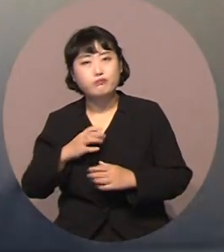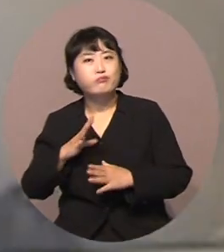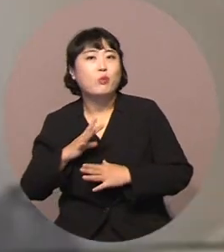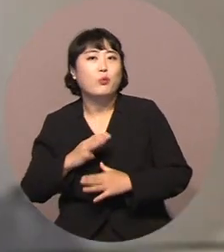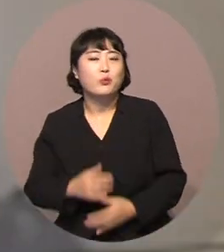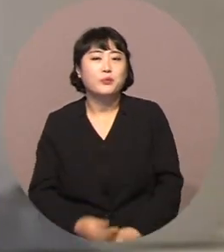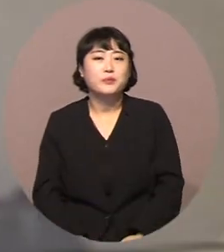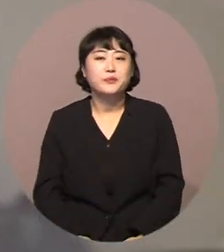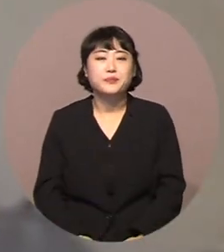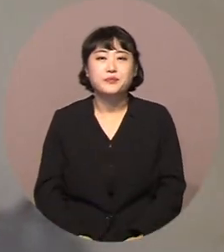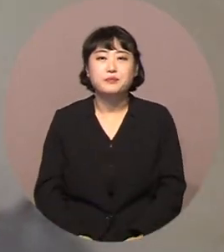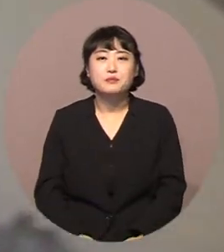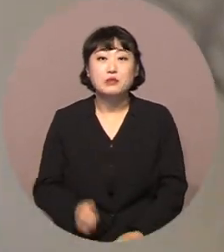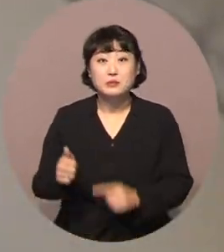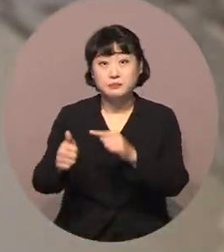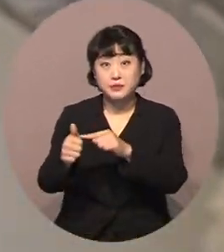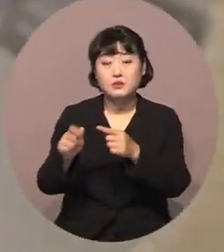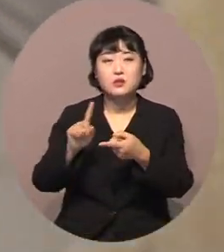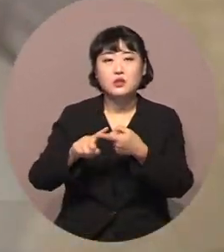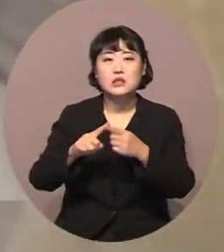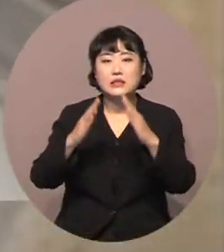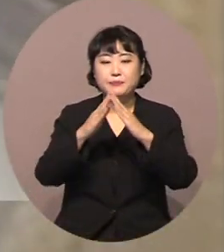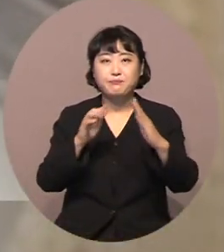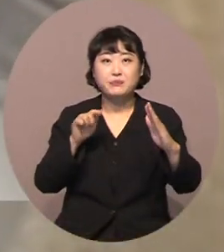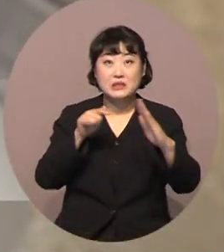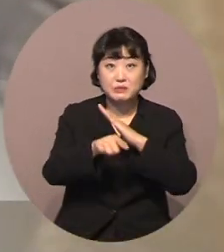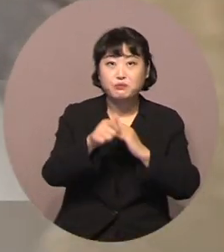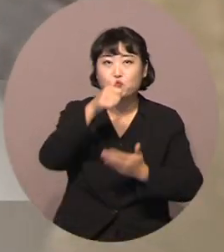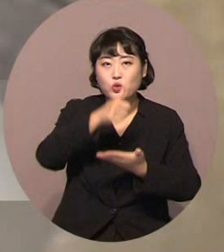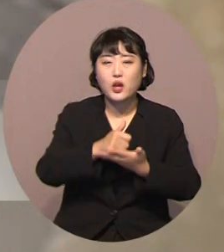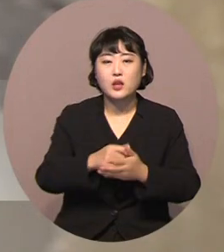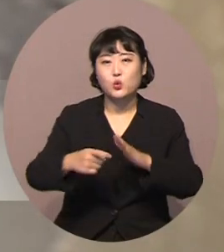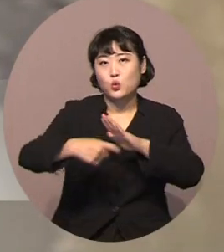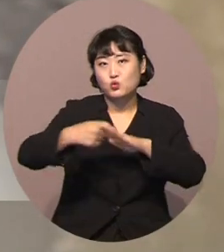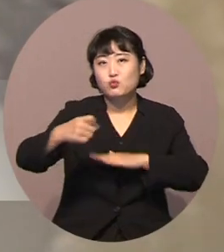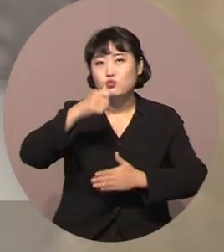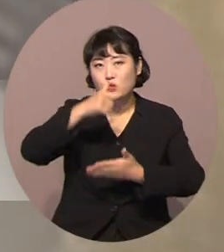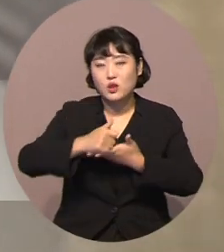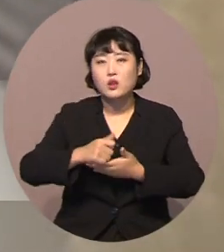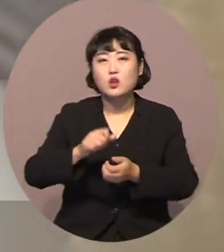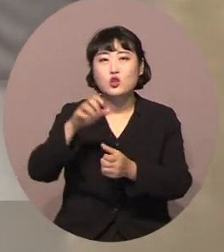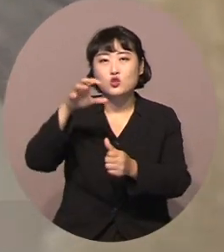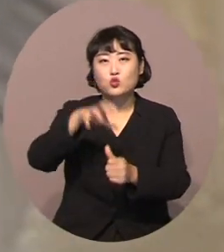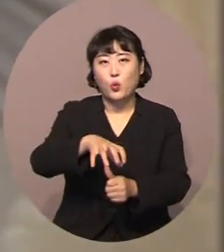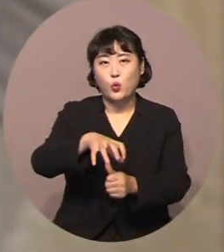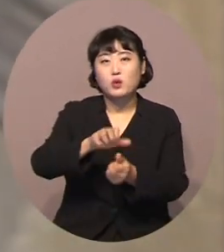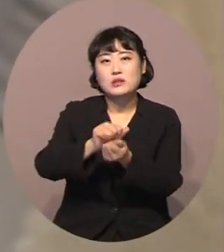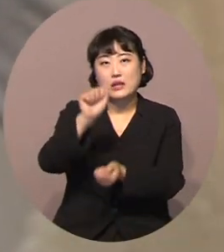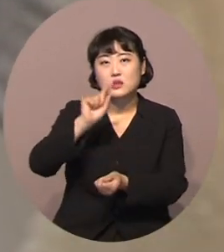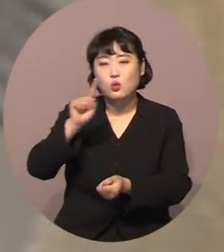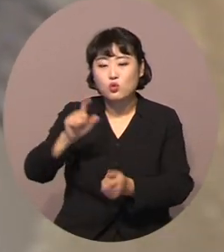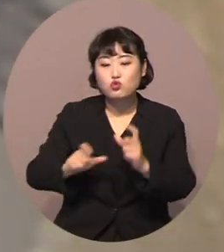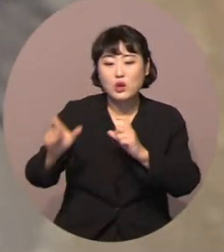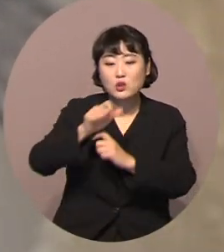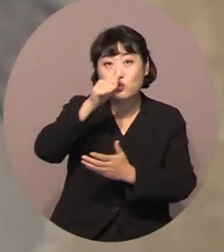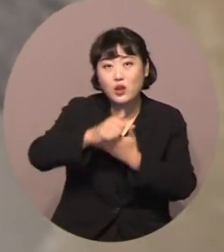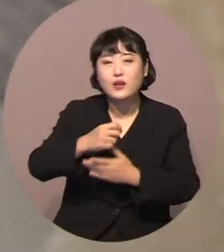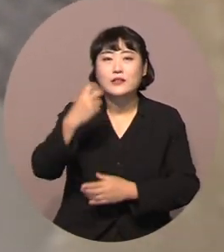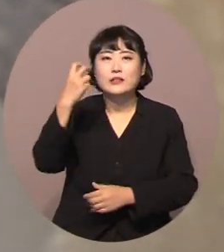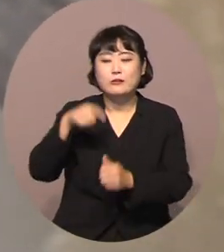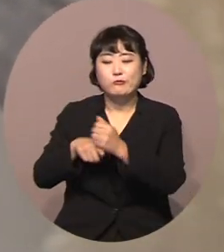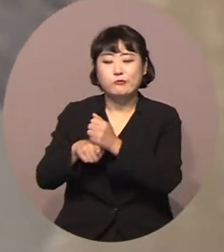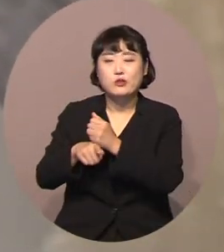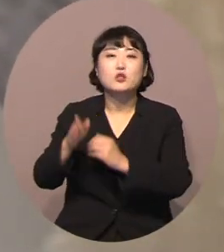하죠 경찰은 남성에대 거입 혐 을 신청하고 추가 범죄를 추궁하고 있습니다